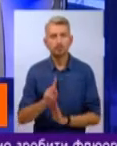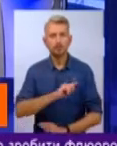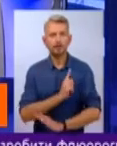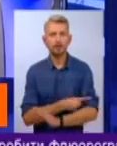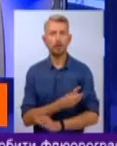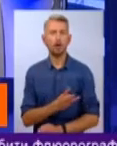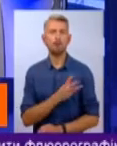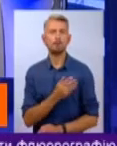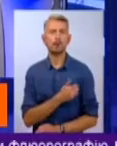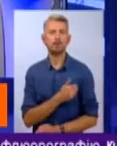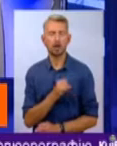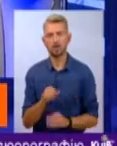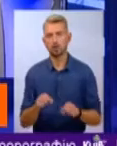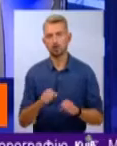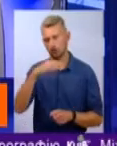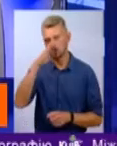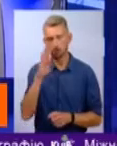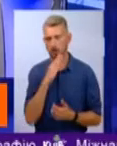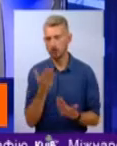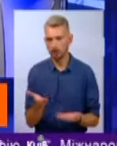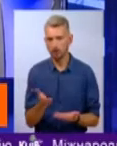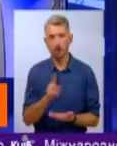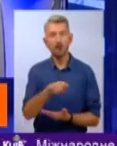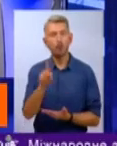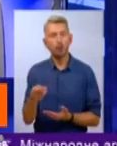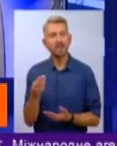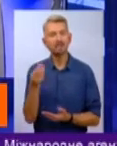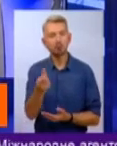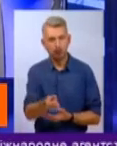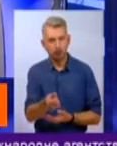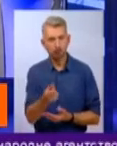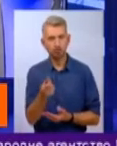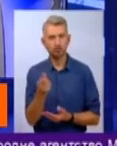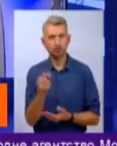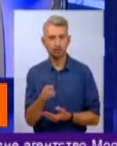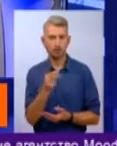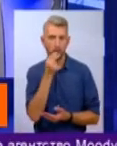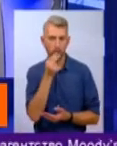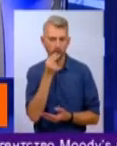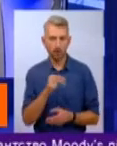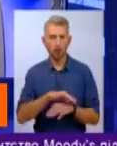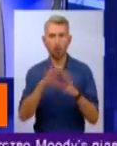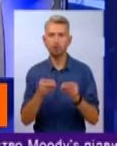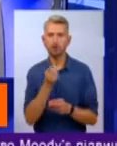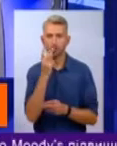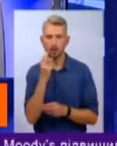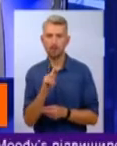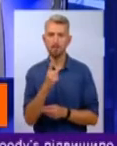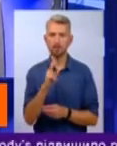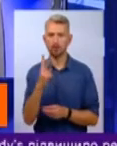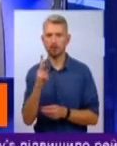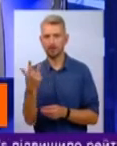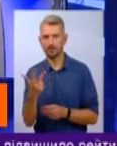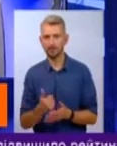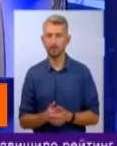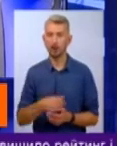мовити, бажання і можливості батьків. Саме вони сплачують ці обіди комплексні, це перший, другий, третій. Тобто все ж таки